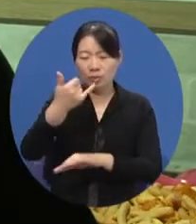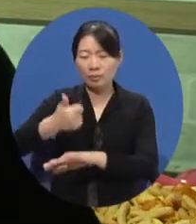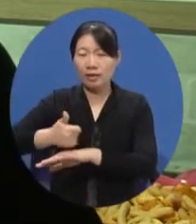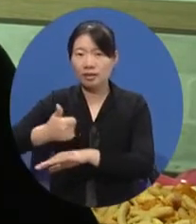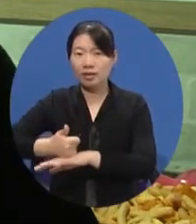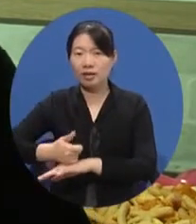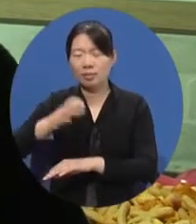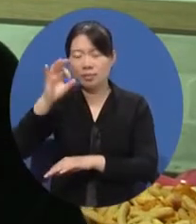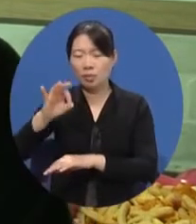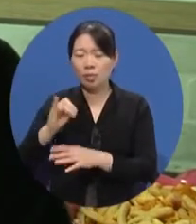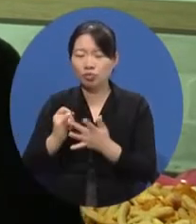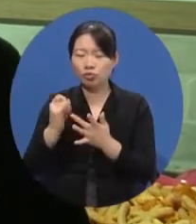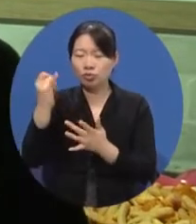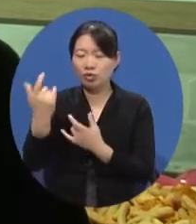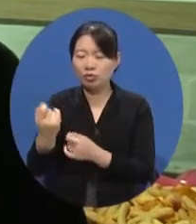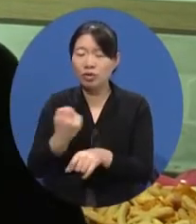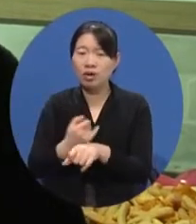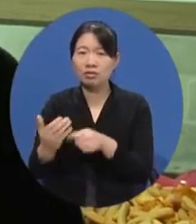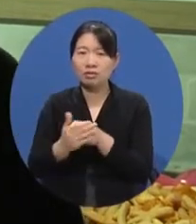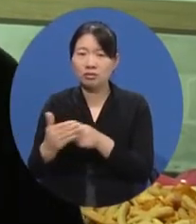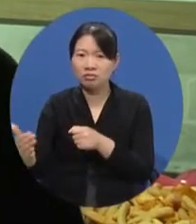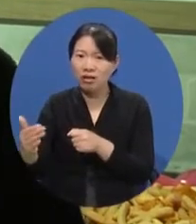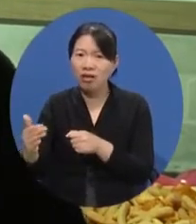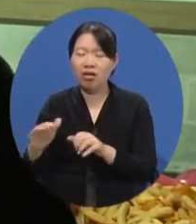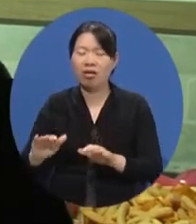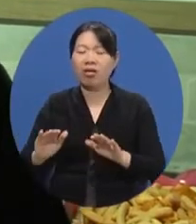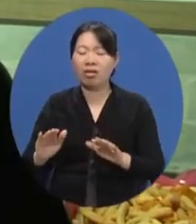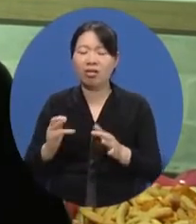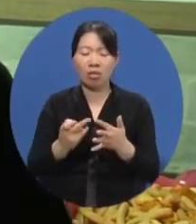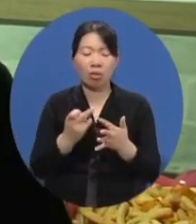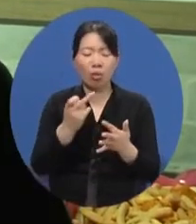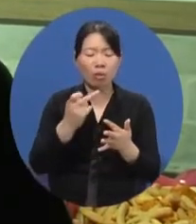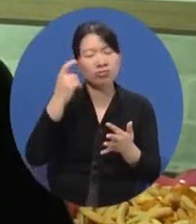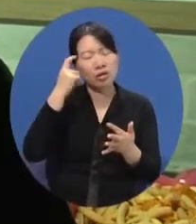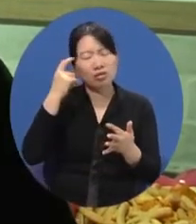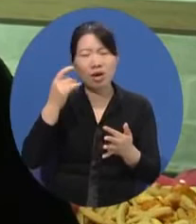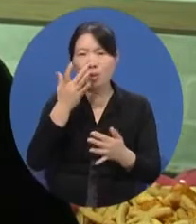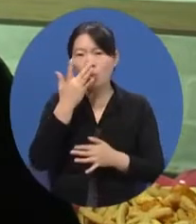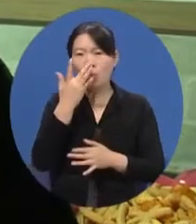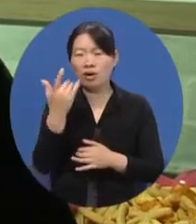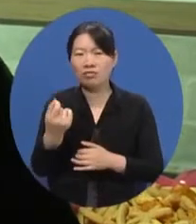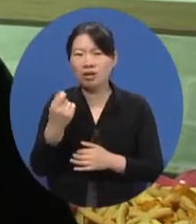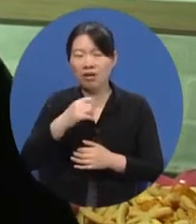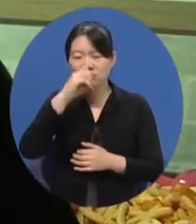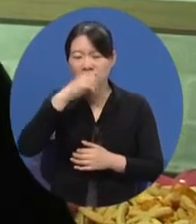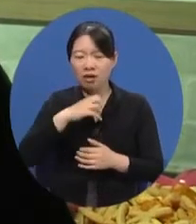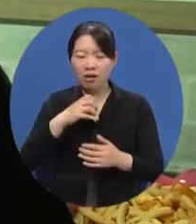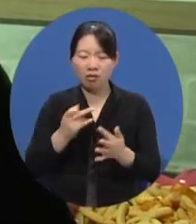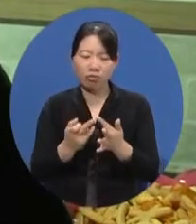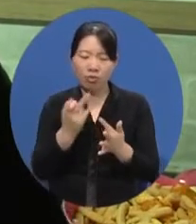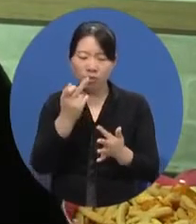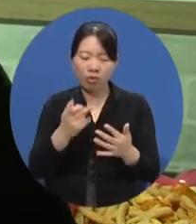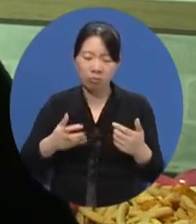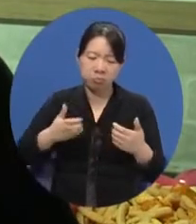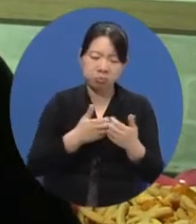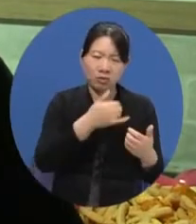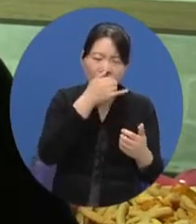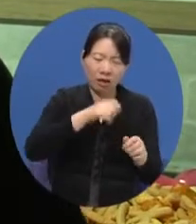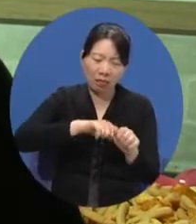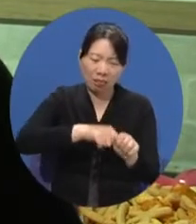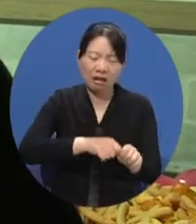막내는 누나가 그렇게 하다 보니까 얘를 형이라고 생각을 안 하나 봐요. 가서 이렇게 막 위협하고